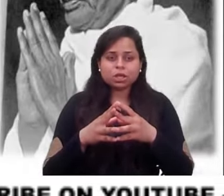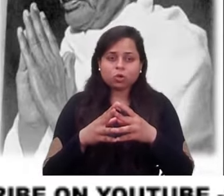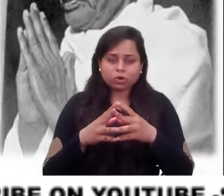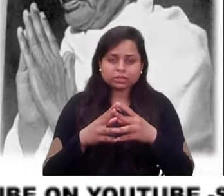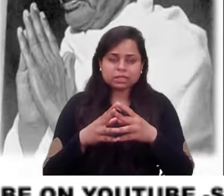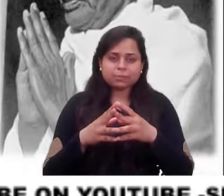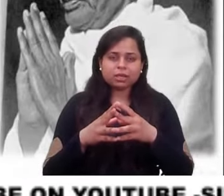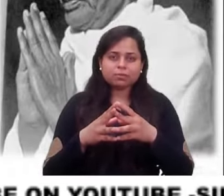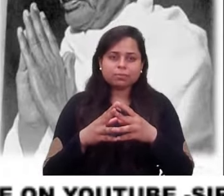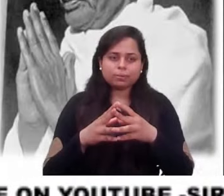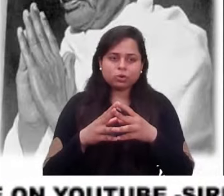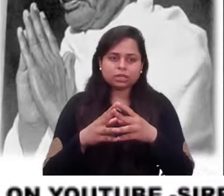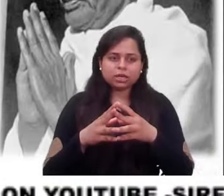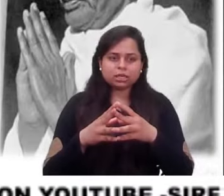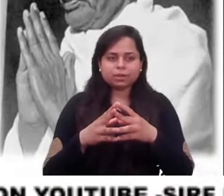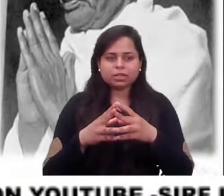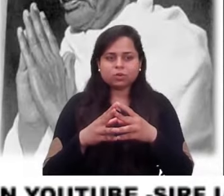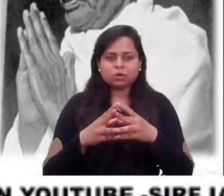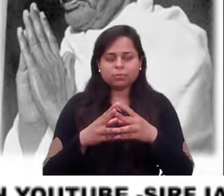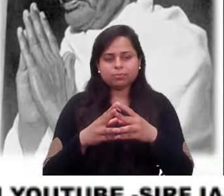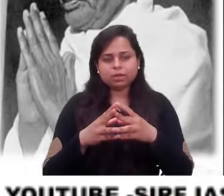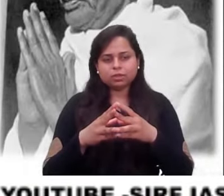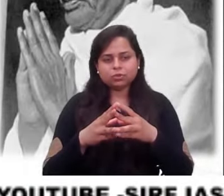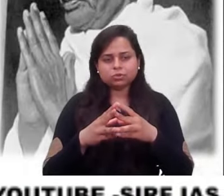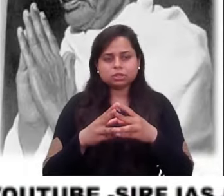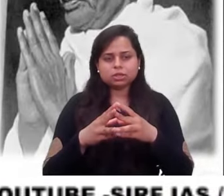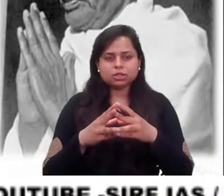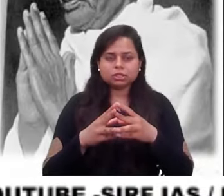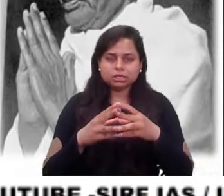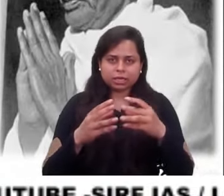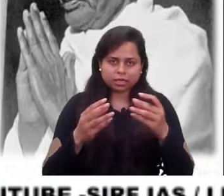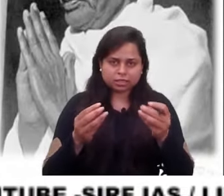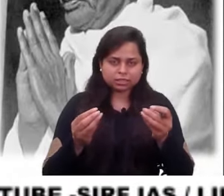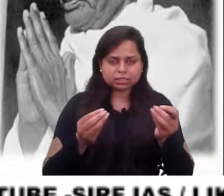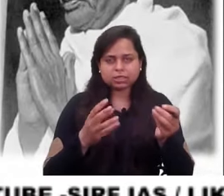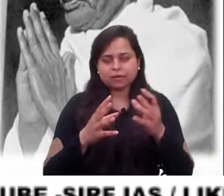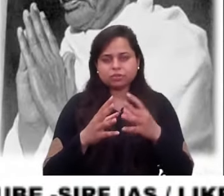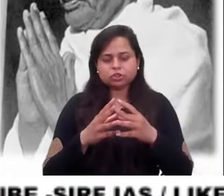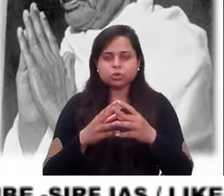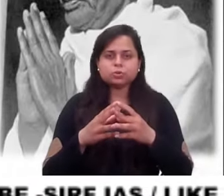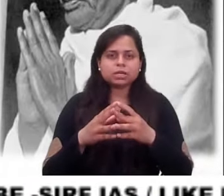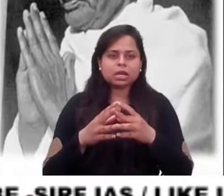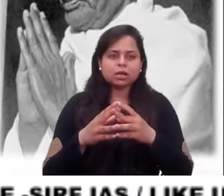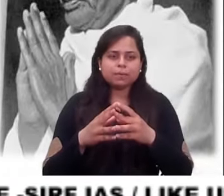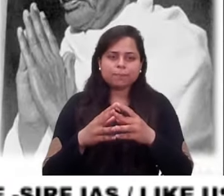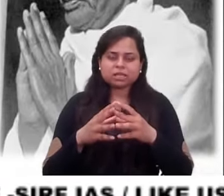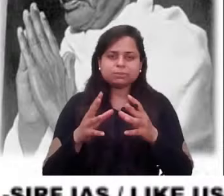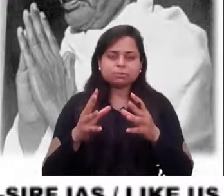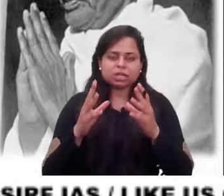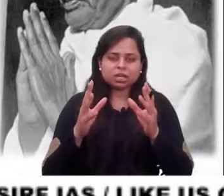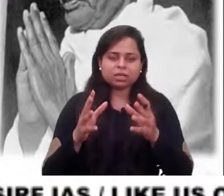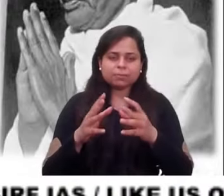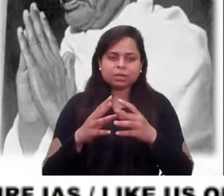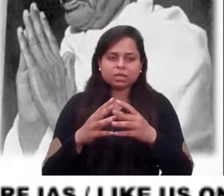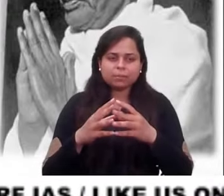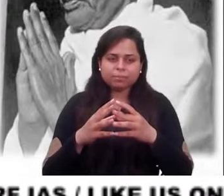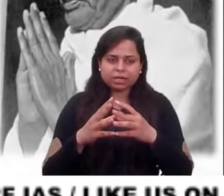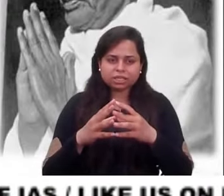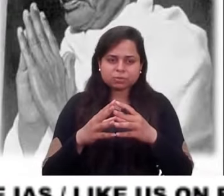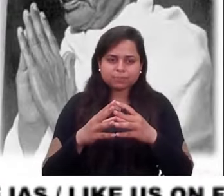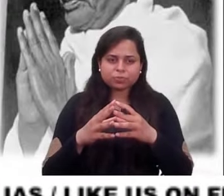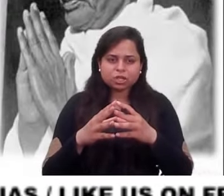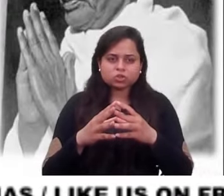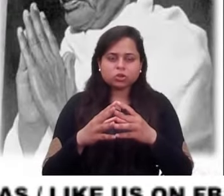कांग्रेस ने अब इस लैंग्वेज को मैक्सिमम तरफ